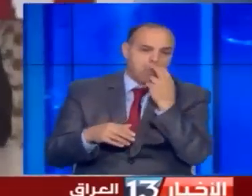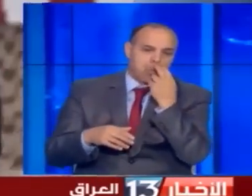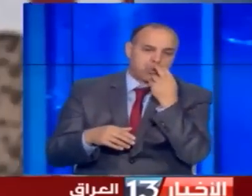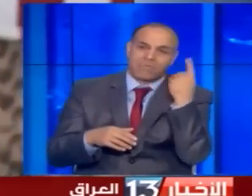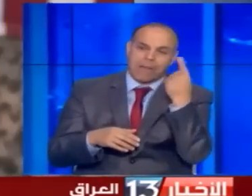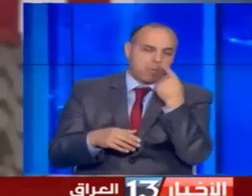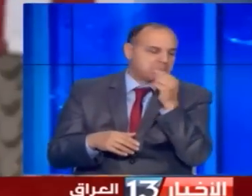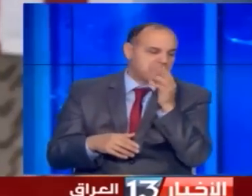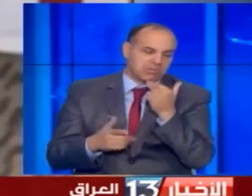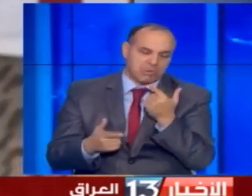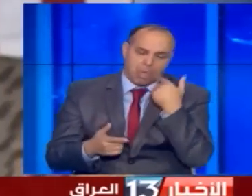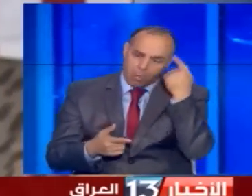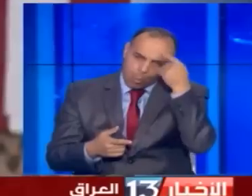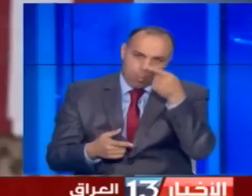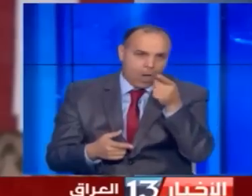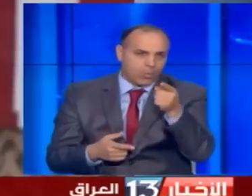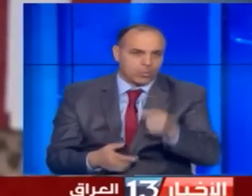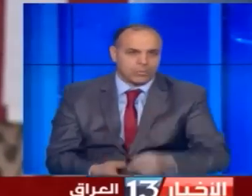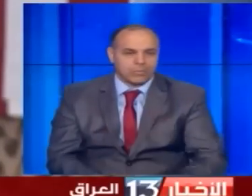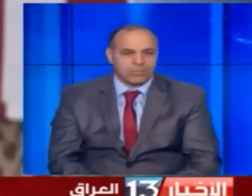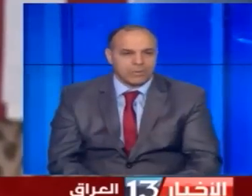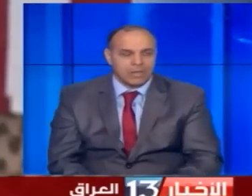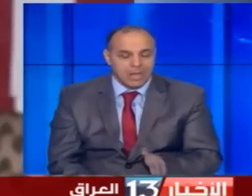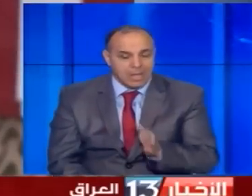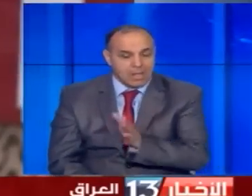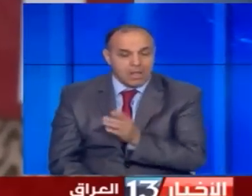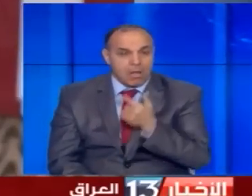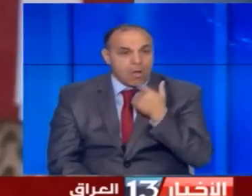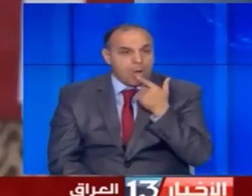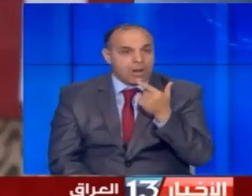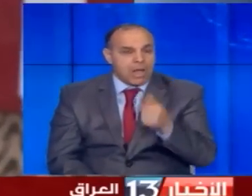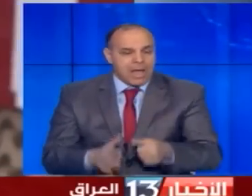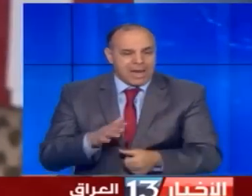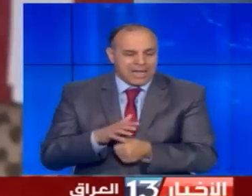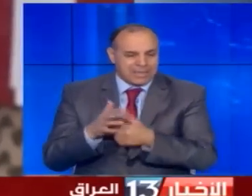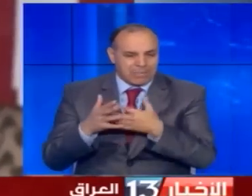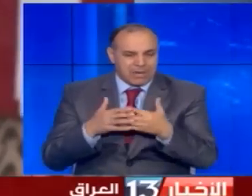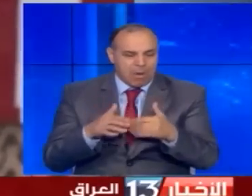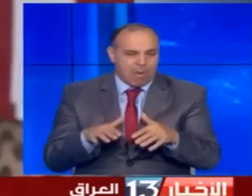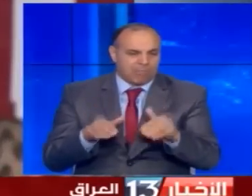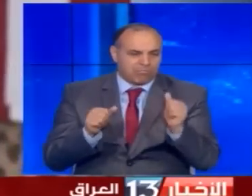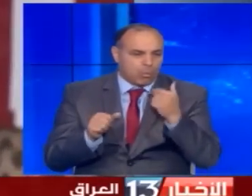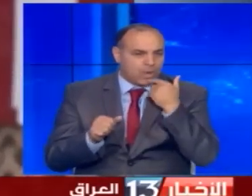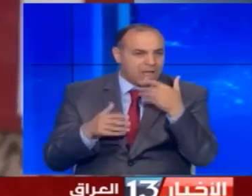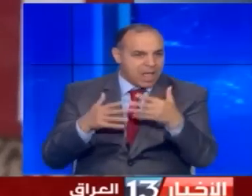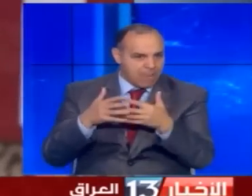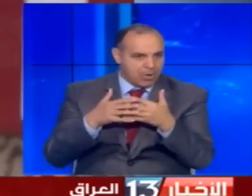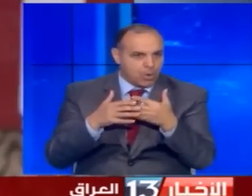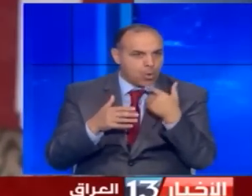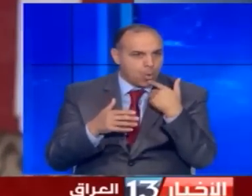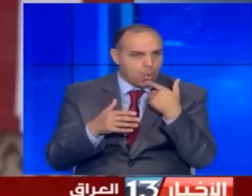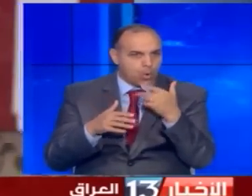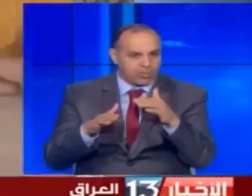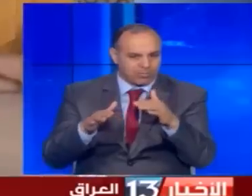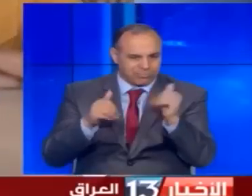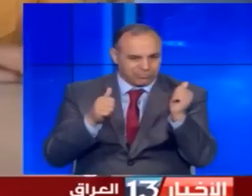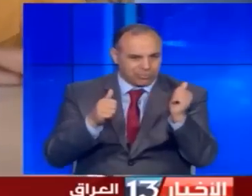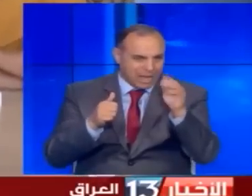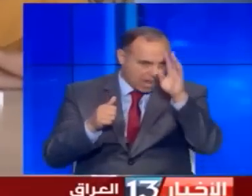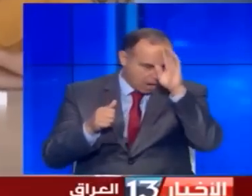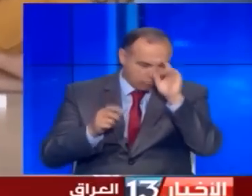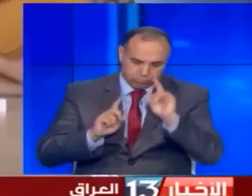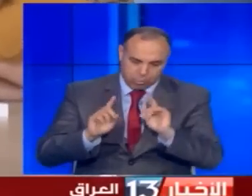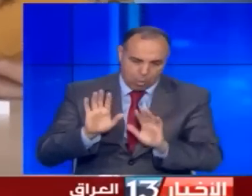العالم حسب وصفه. مقابل هذا نفى ترامب وجود أي خطط لدى الولايات المتحدة لانسحاب ممكن من